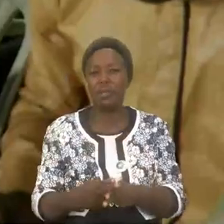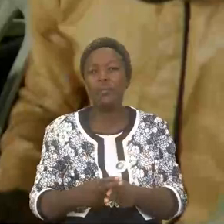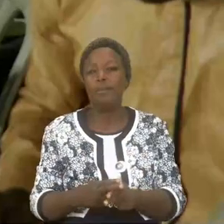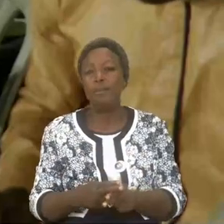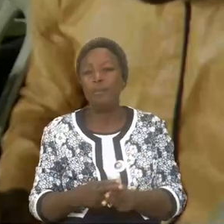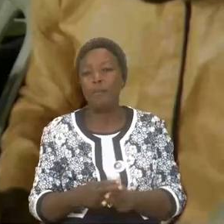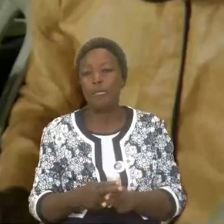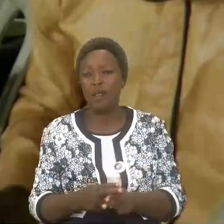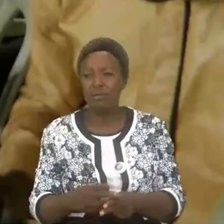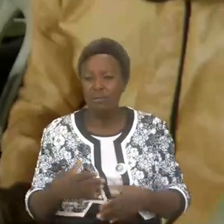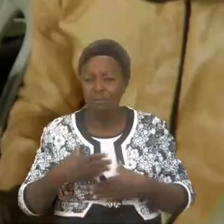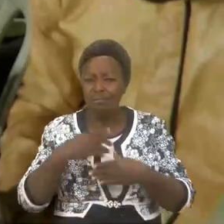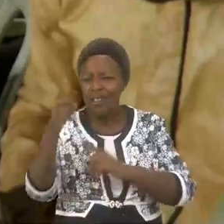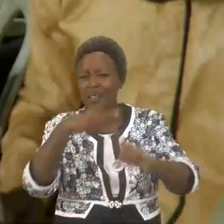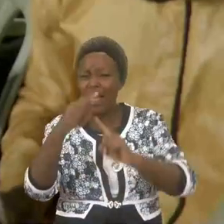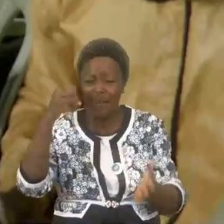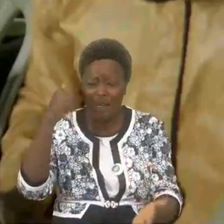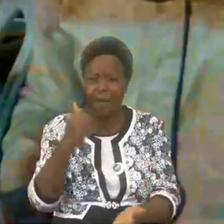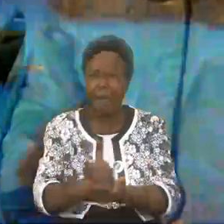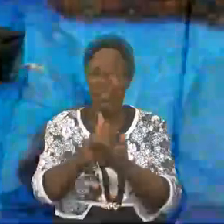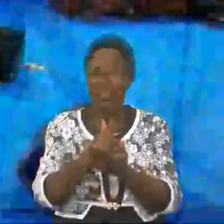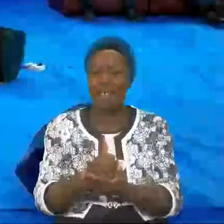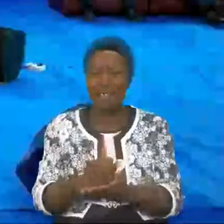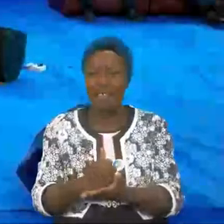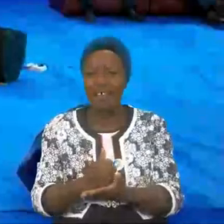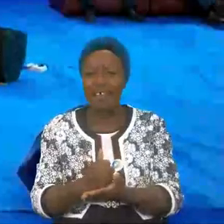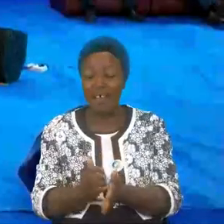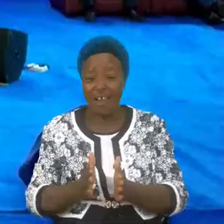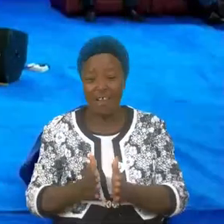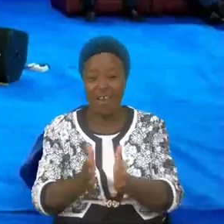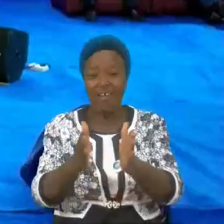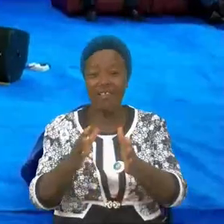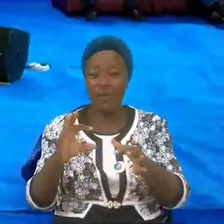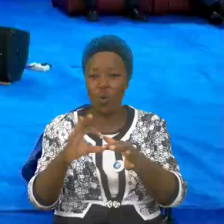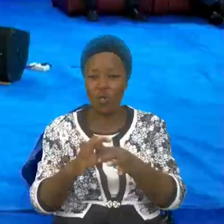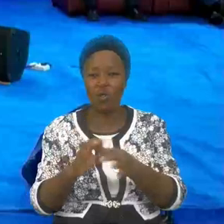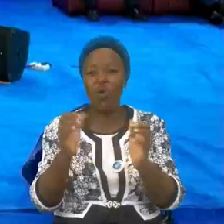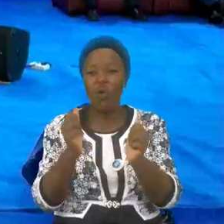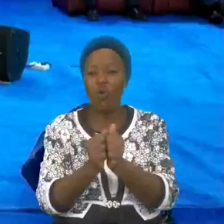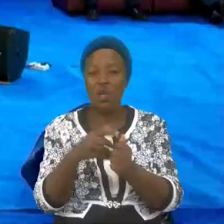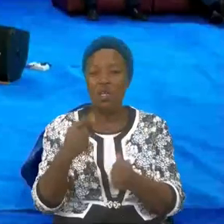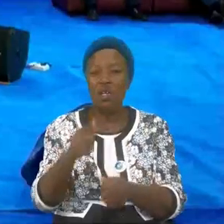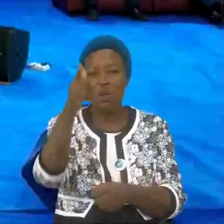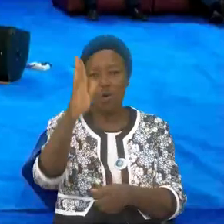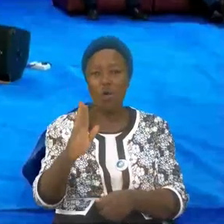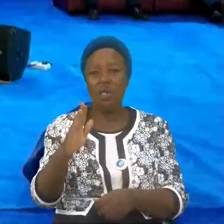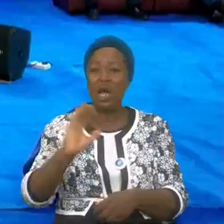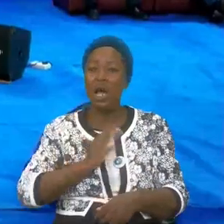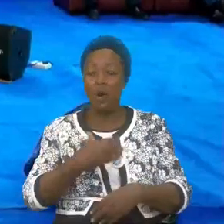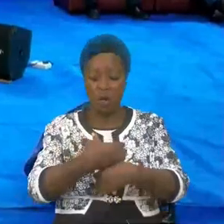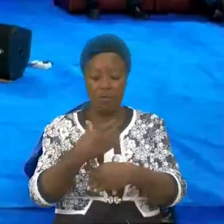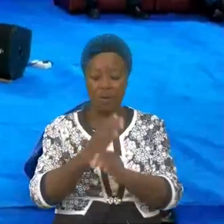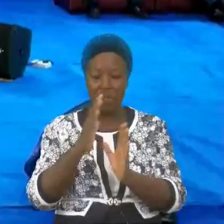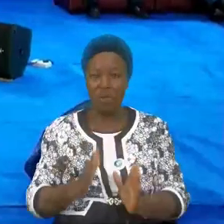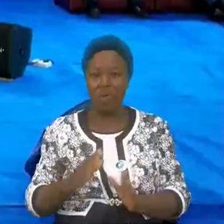directe. Est-ce que je peux entendre ton amen? La connexion direct à notre